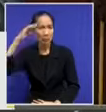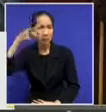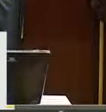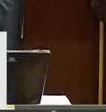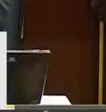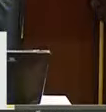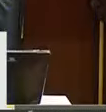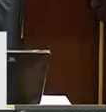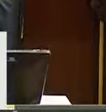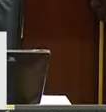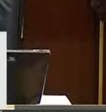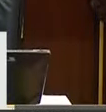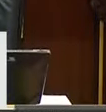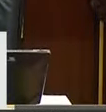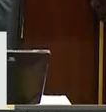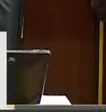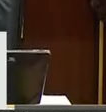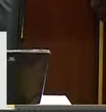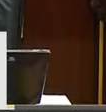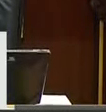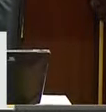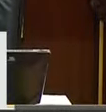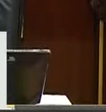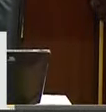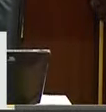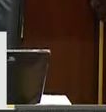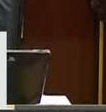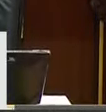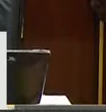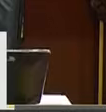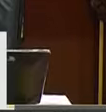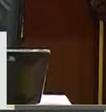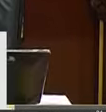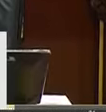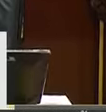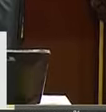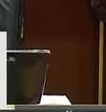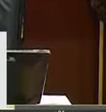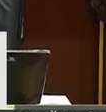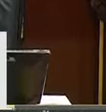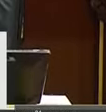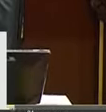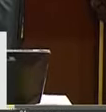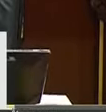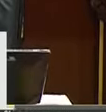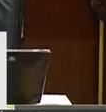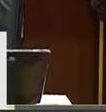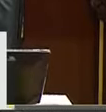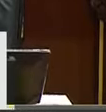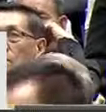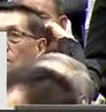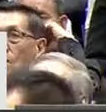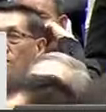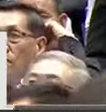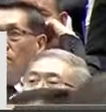จันทร์โอชาครับ 208พลเอกประทีปเนตรนิยม พ พลเอกประ